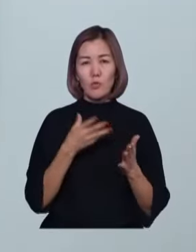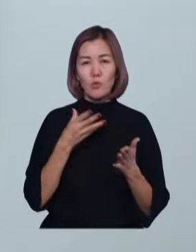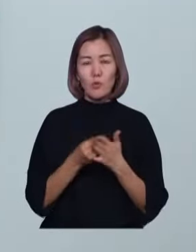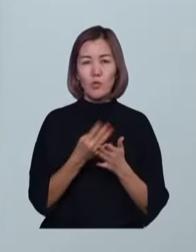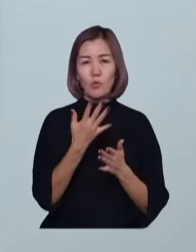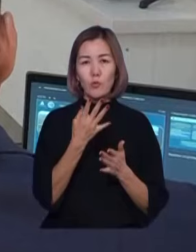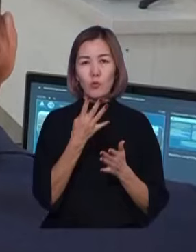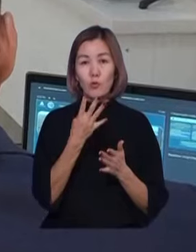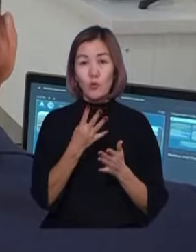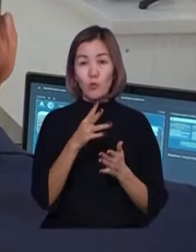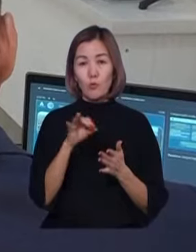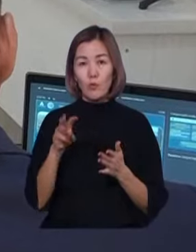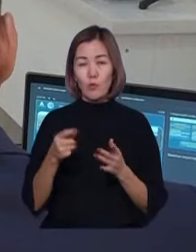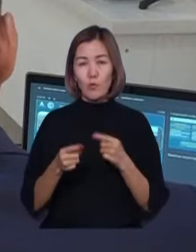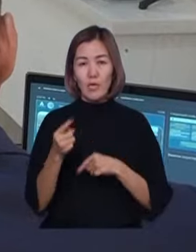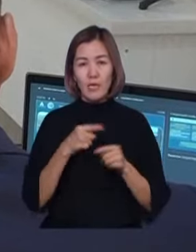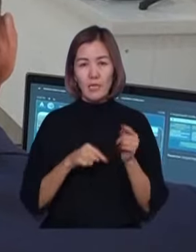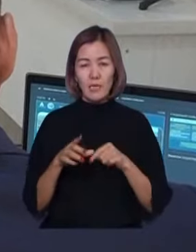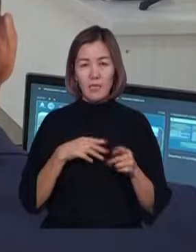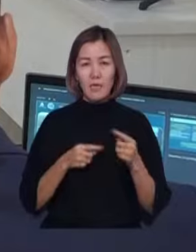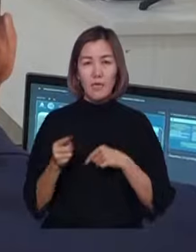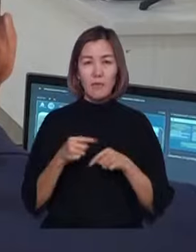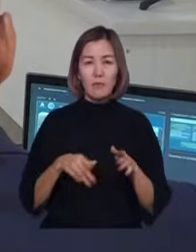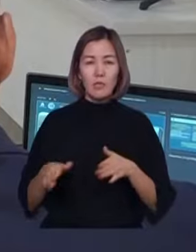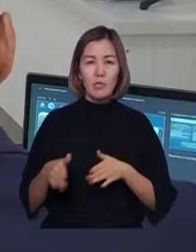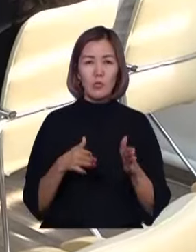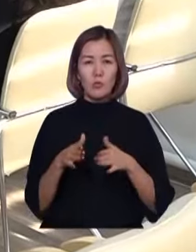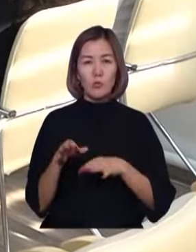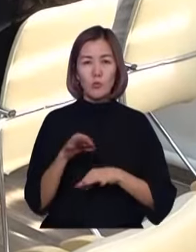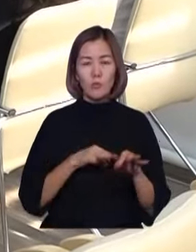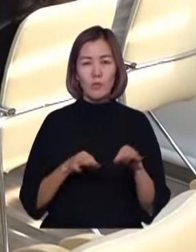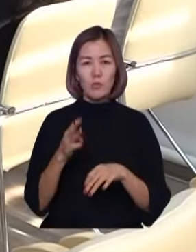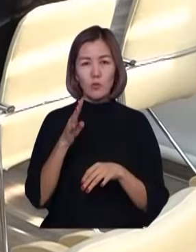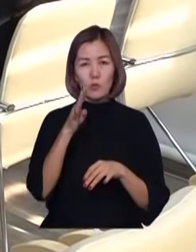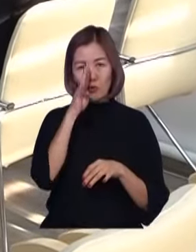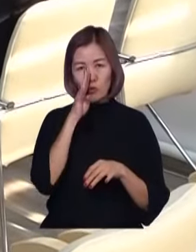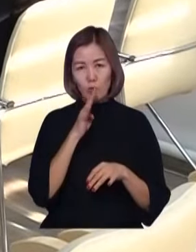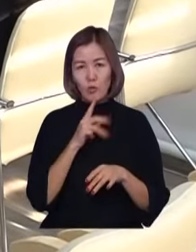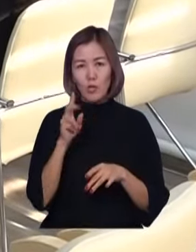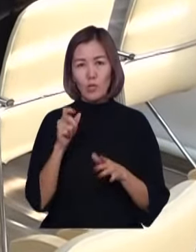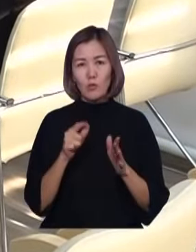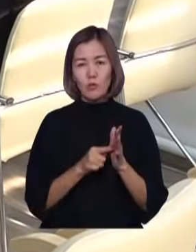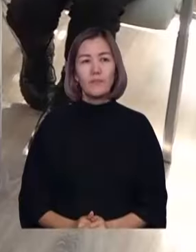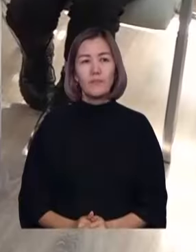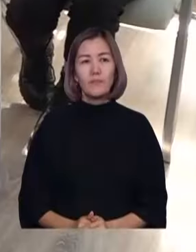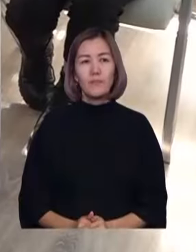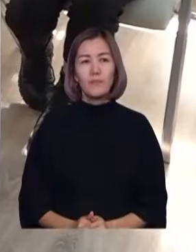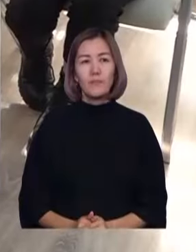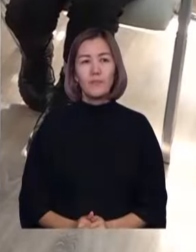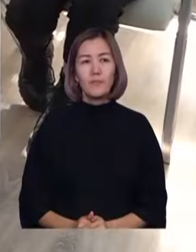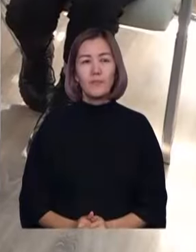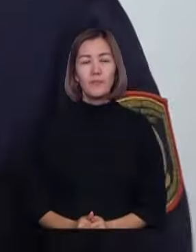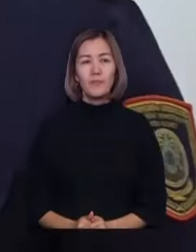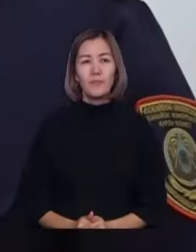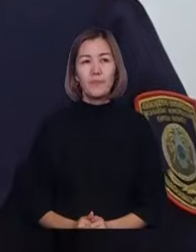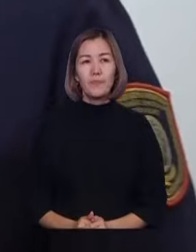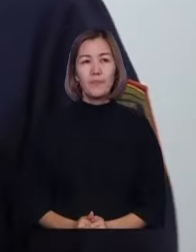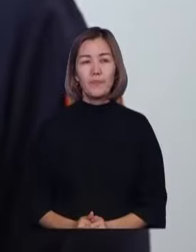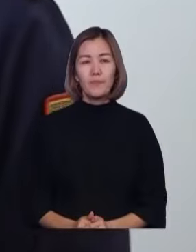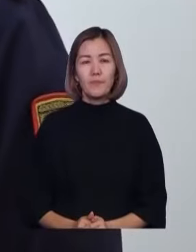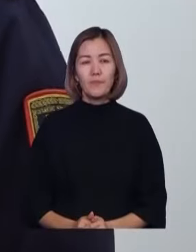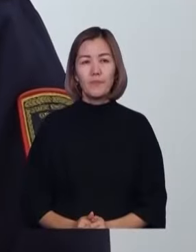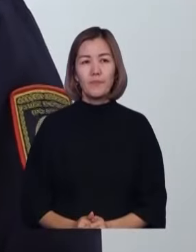миллион теңге өтелді. Ал бизнеске жол жобасы аясында 3-ші 90-да 207 кәсіпкердің құқықтары қорғалды.